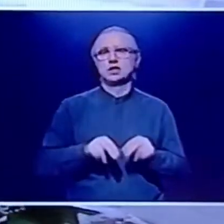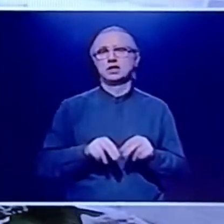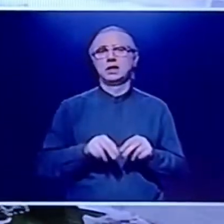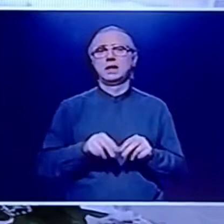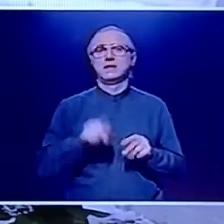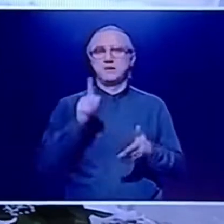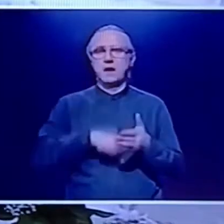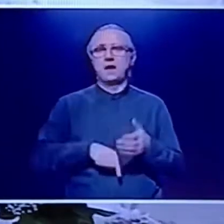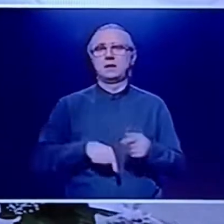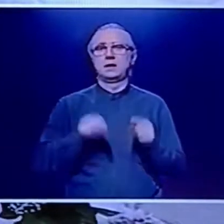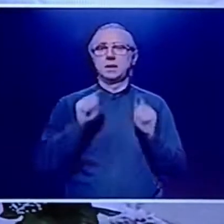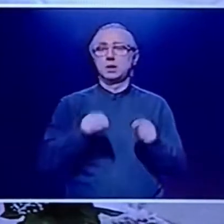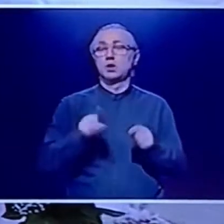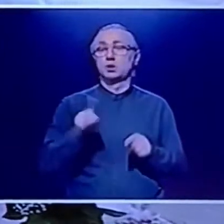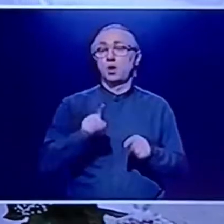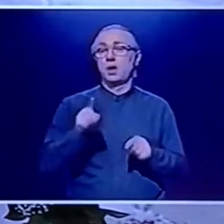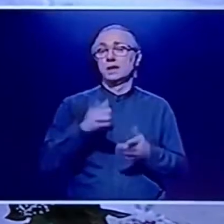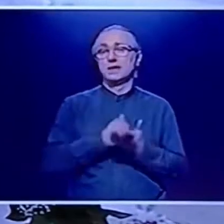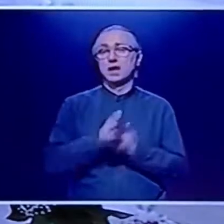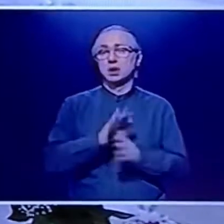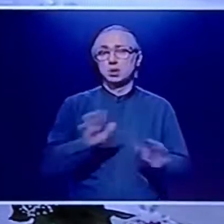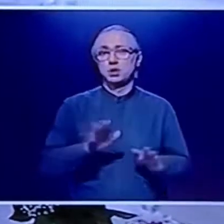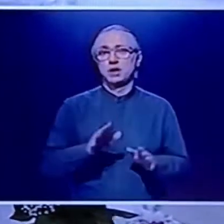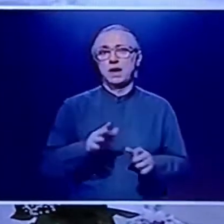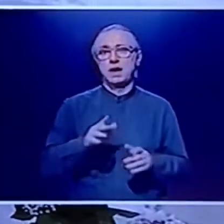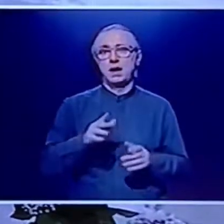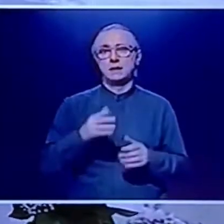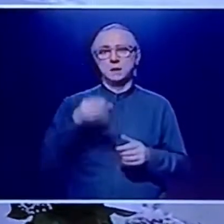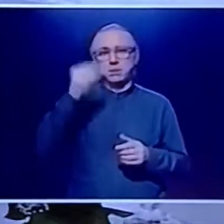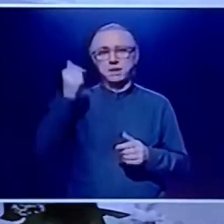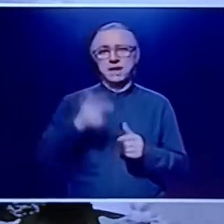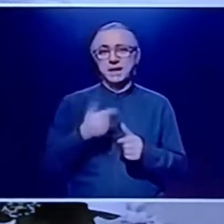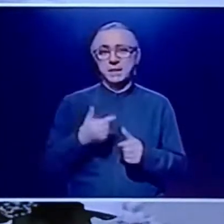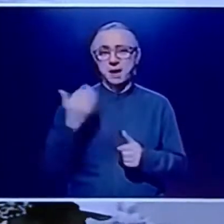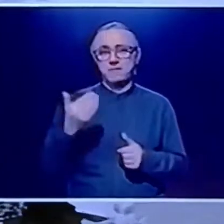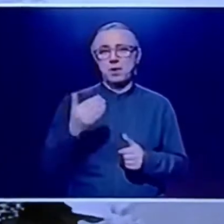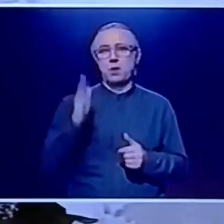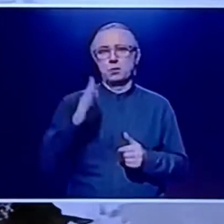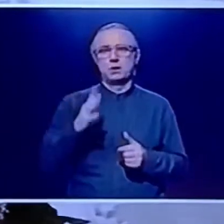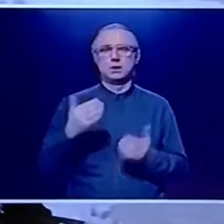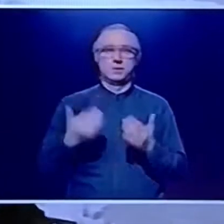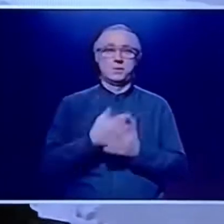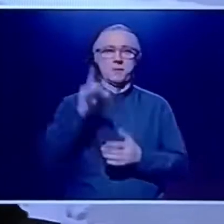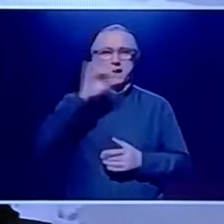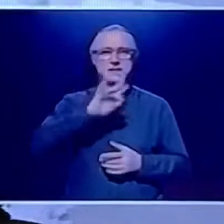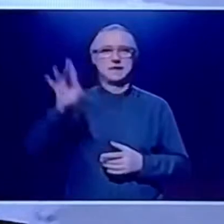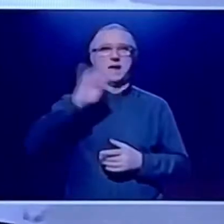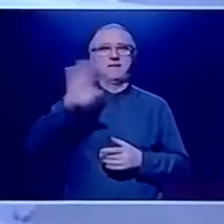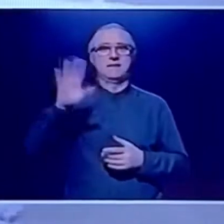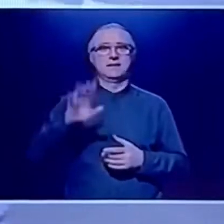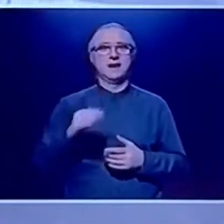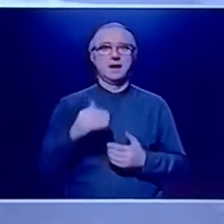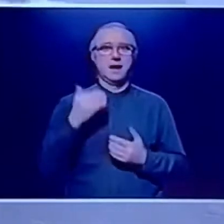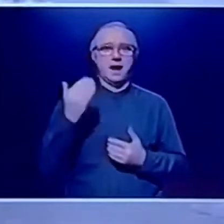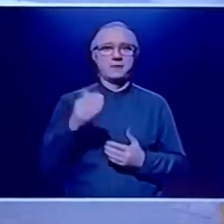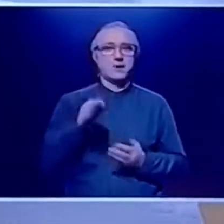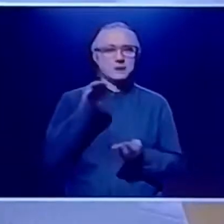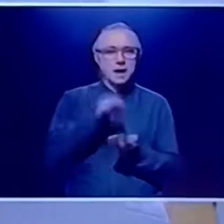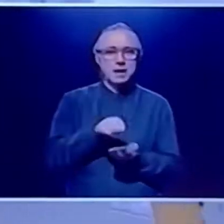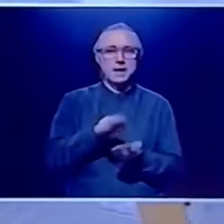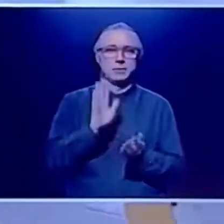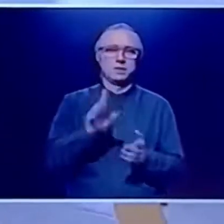забытое имя архимандрита Павла будет прославлено, а его разрушенное в лихие годы захоронение